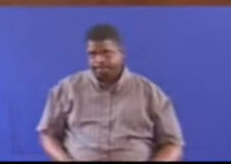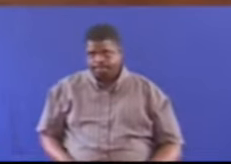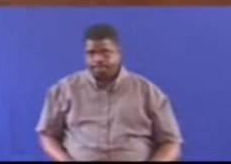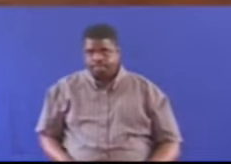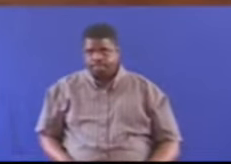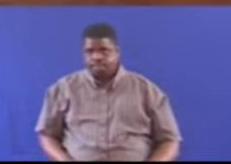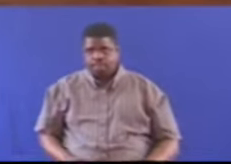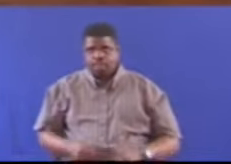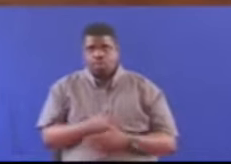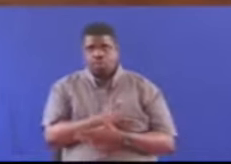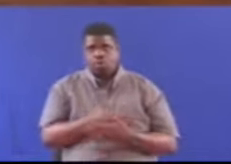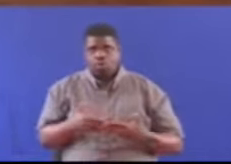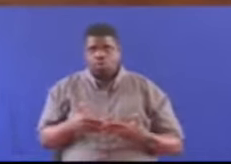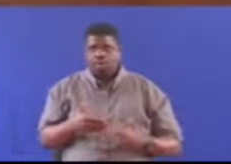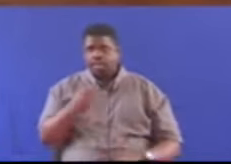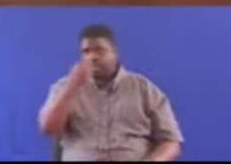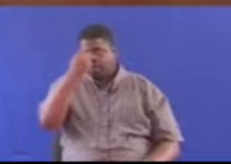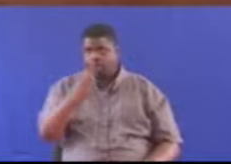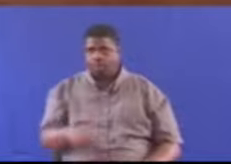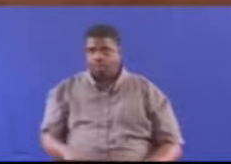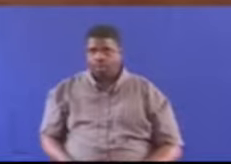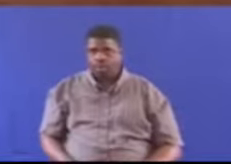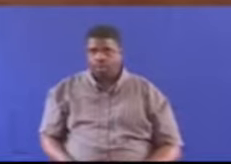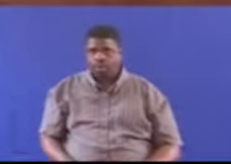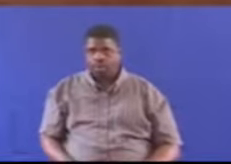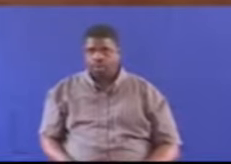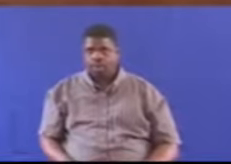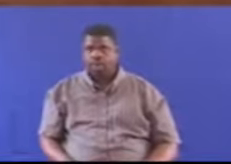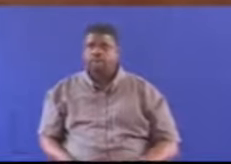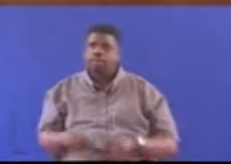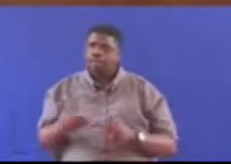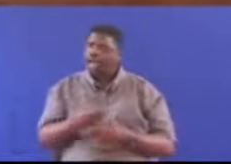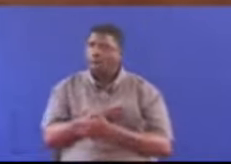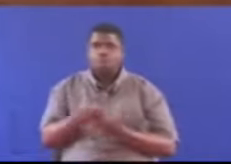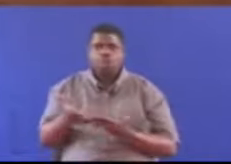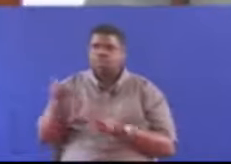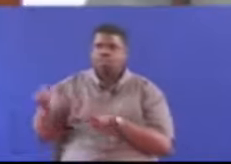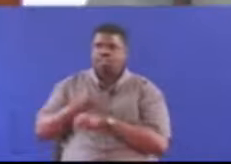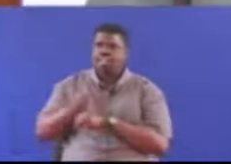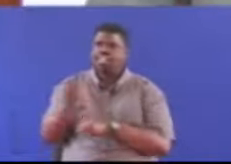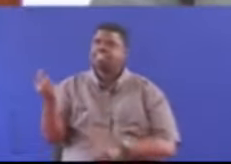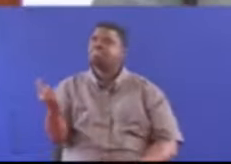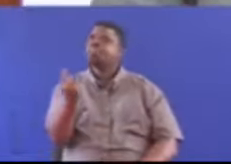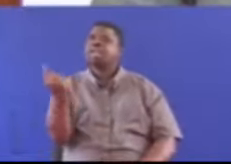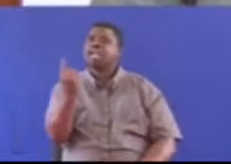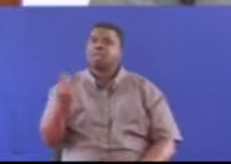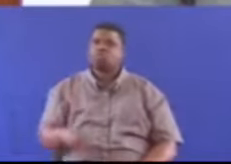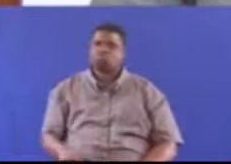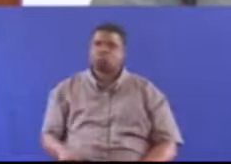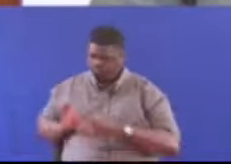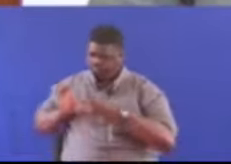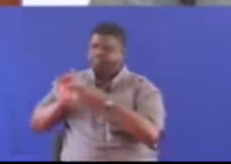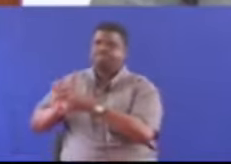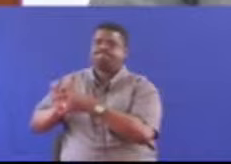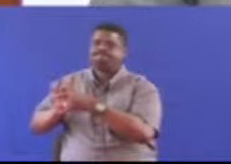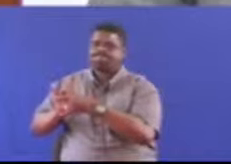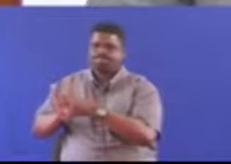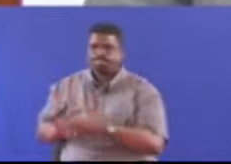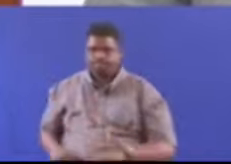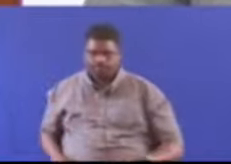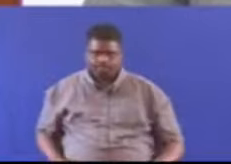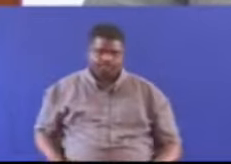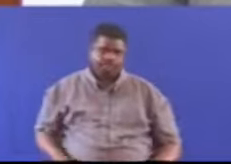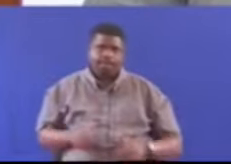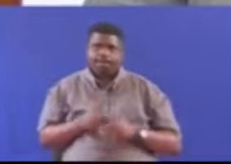Kwa lugha ya kigogo tunasema you will never walk alone. Tutakuwa na wewe muda wote. Baada ya